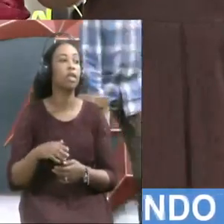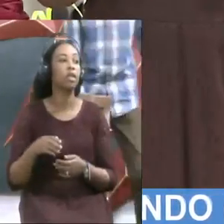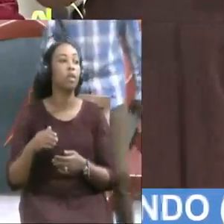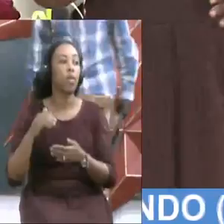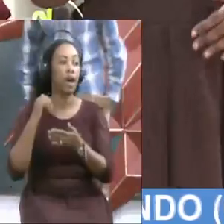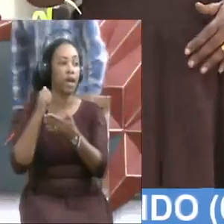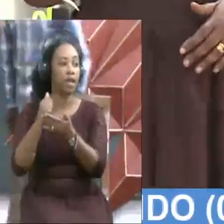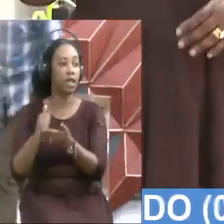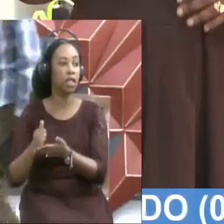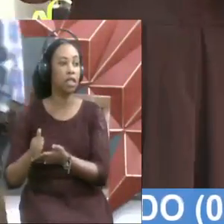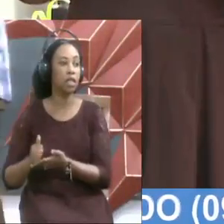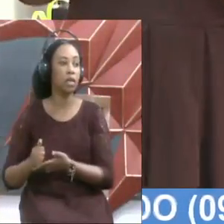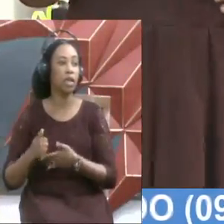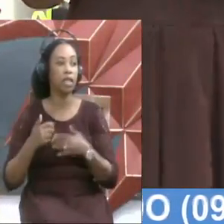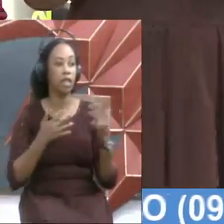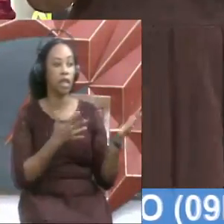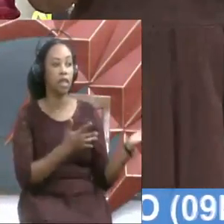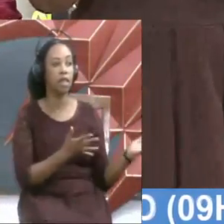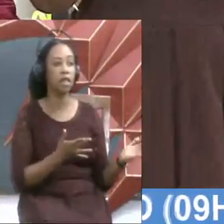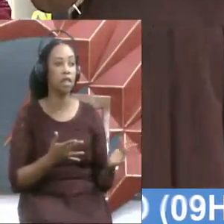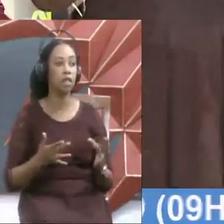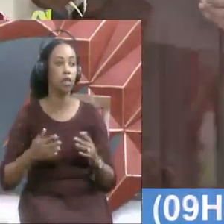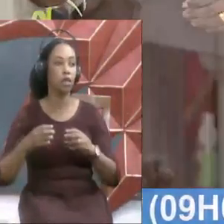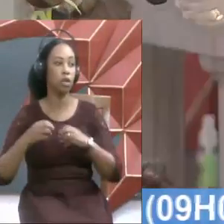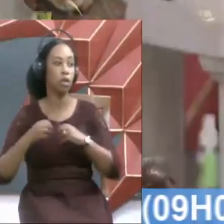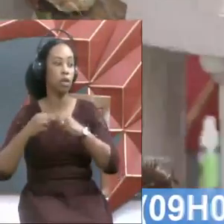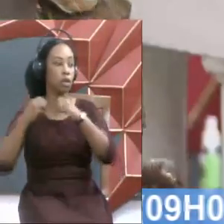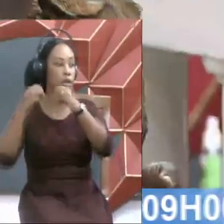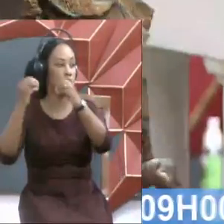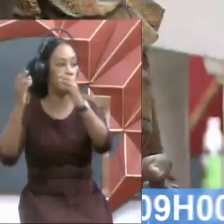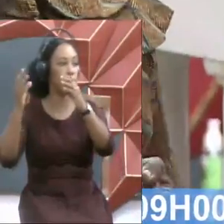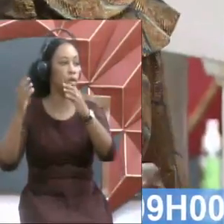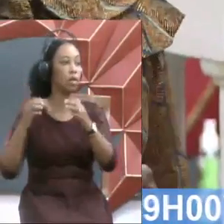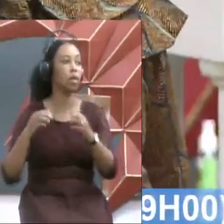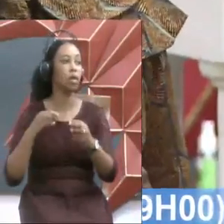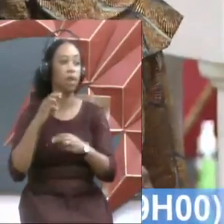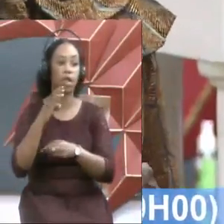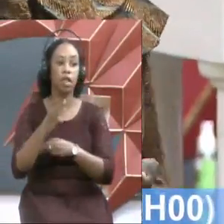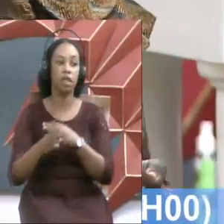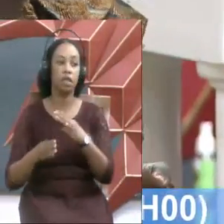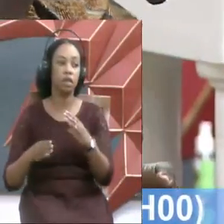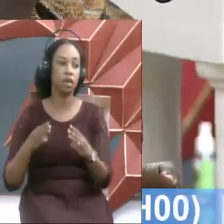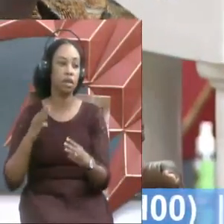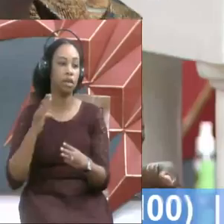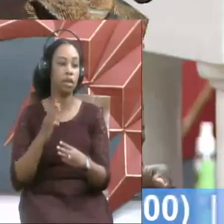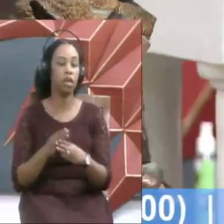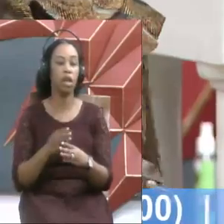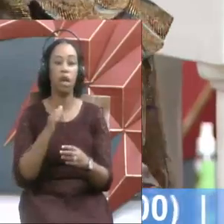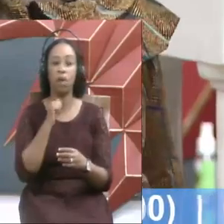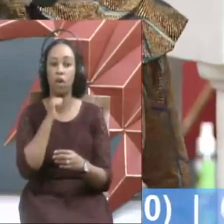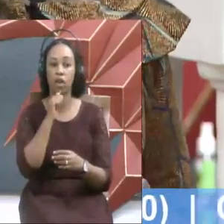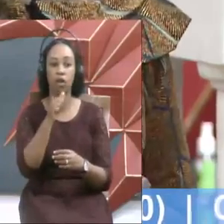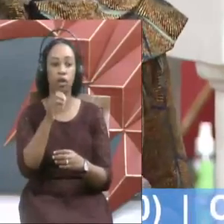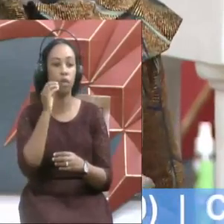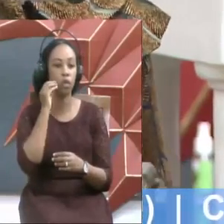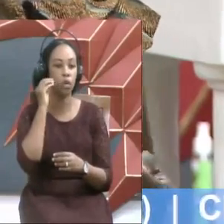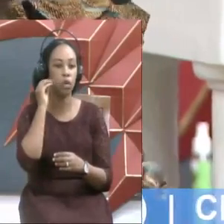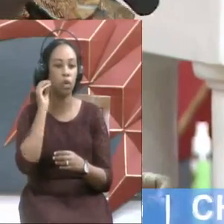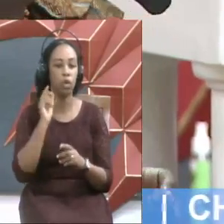ubaregere bategereze izamurwa iyisi turimo kuko siyo